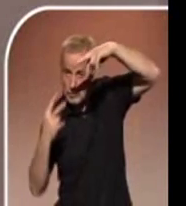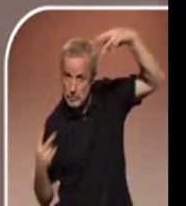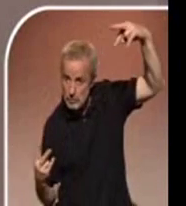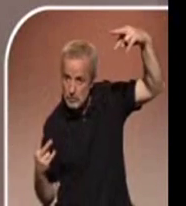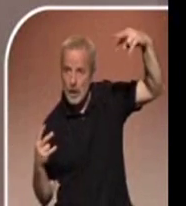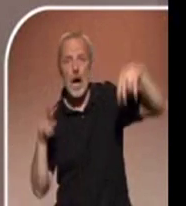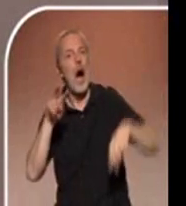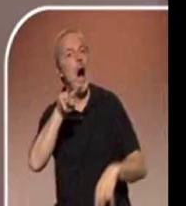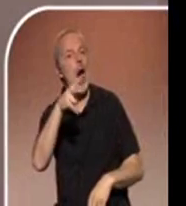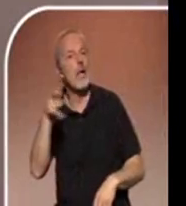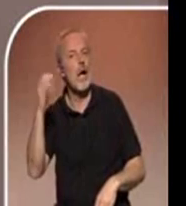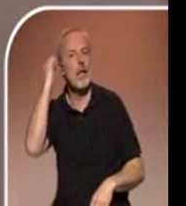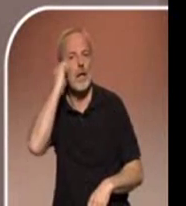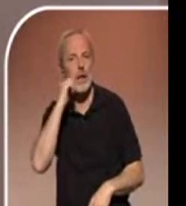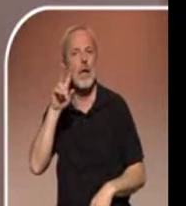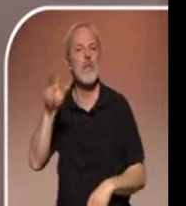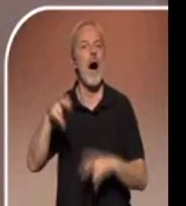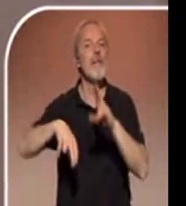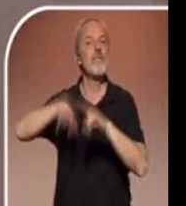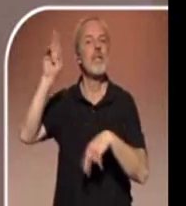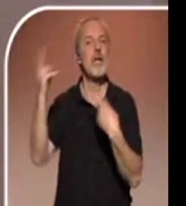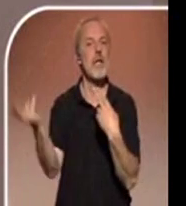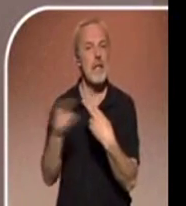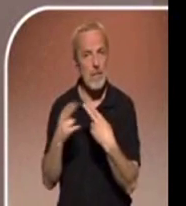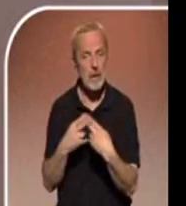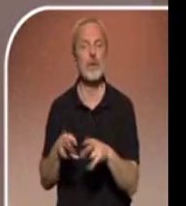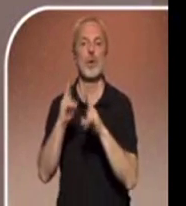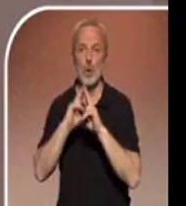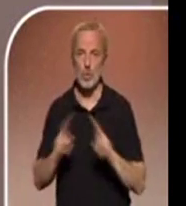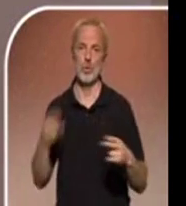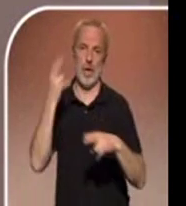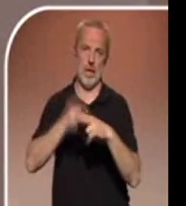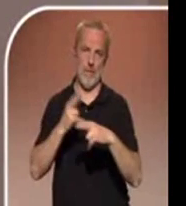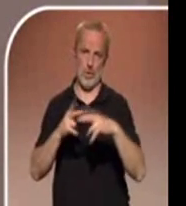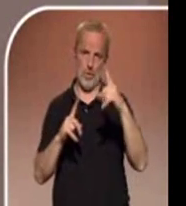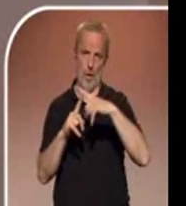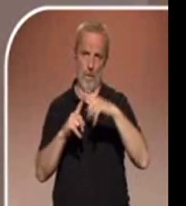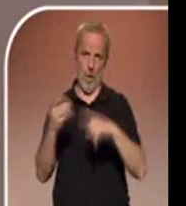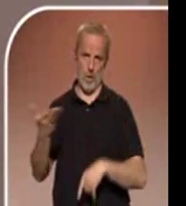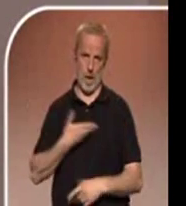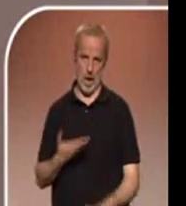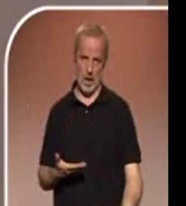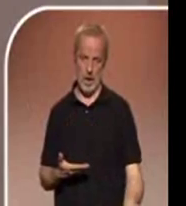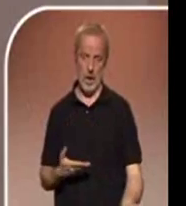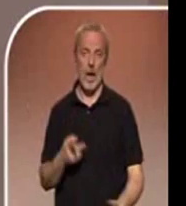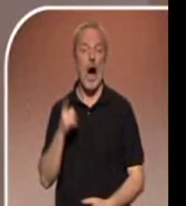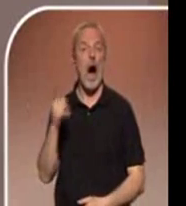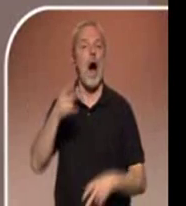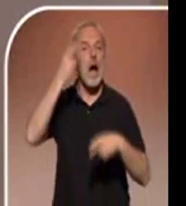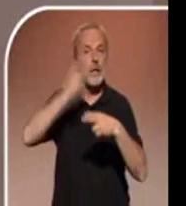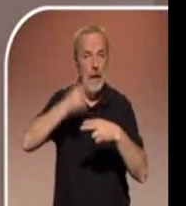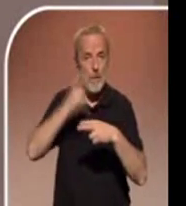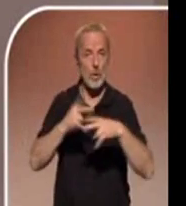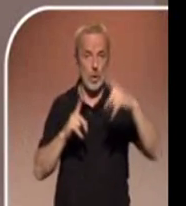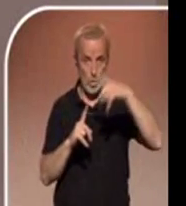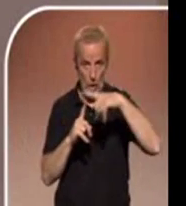asi 3x až 5x větší riziko, že dostanou trombózu. Většinou ta trombóza se vyskytuje, pokud